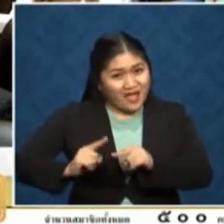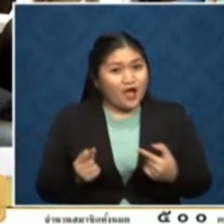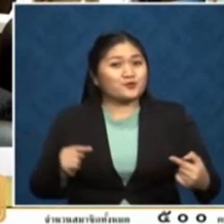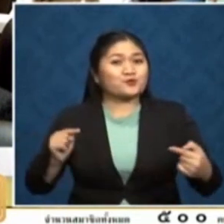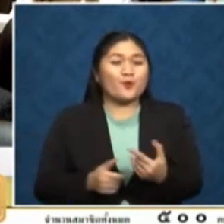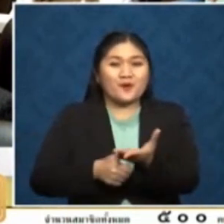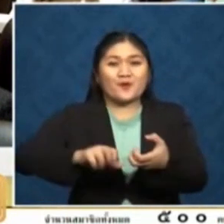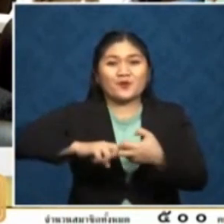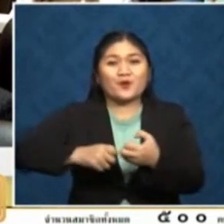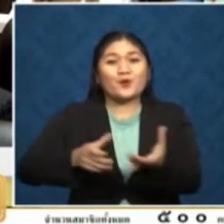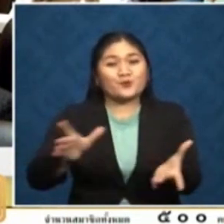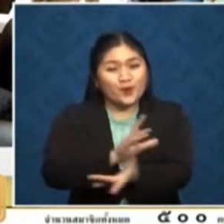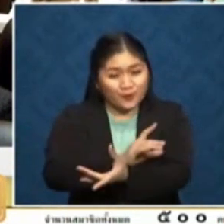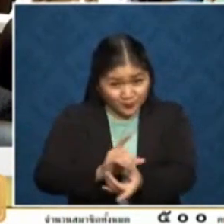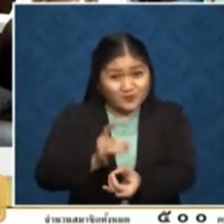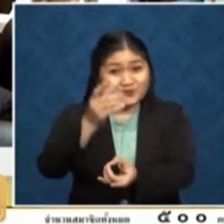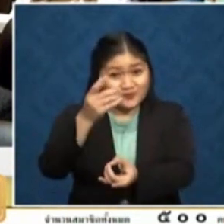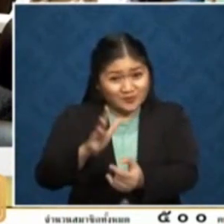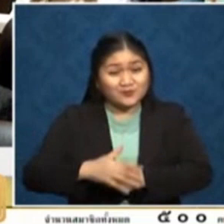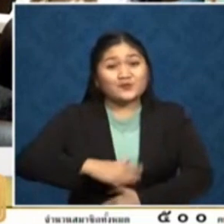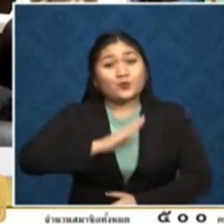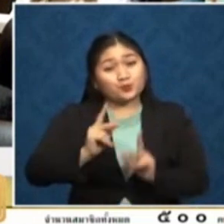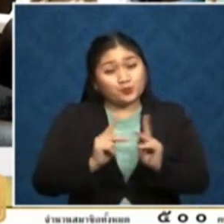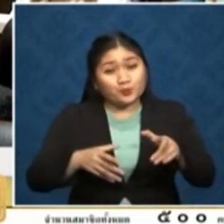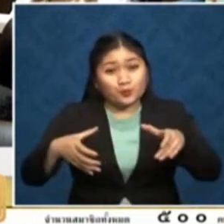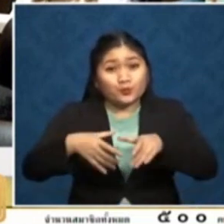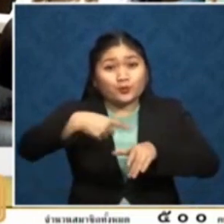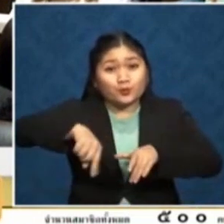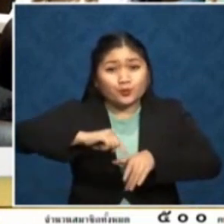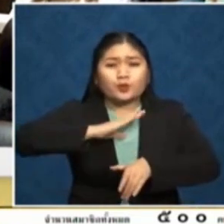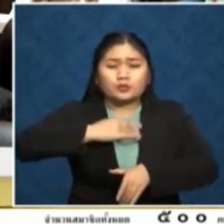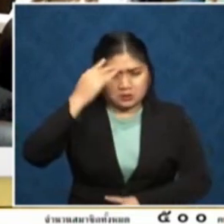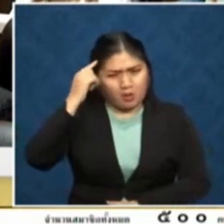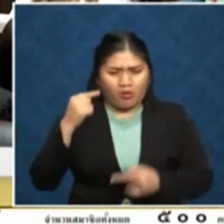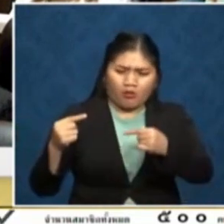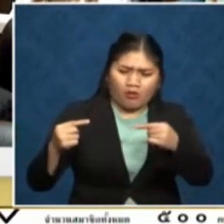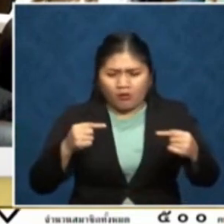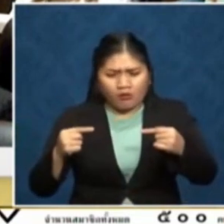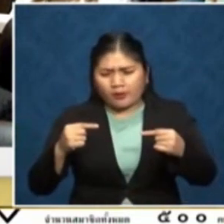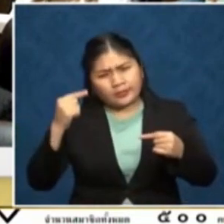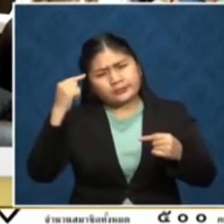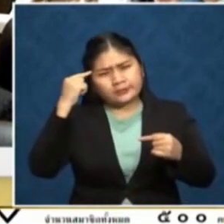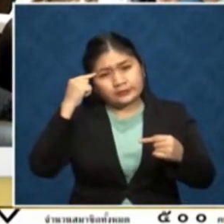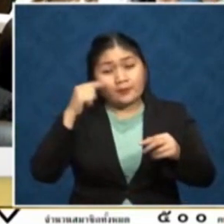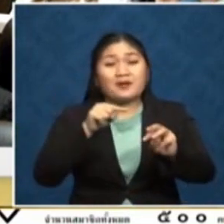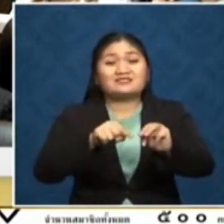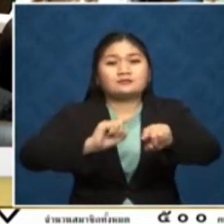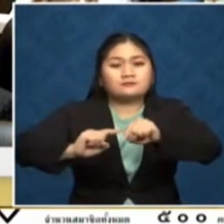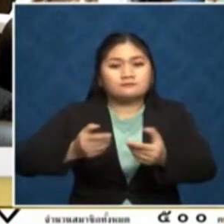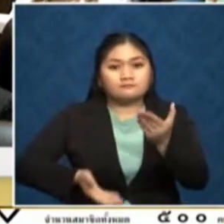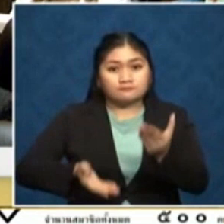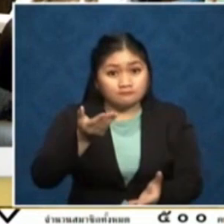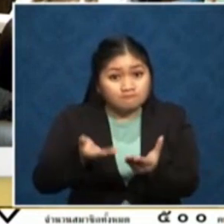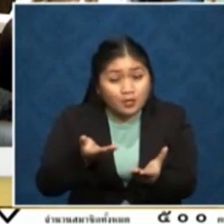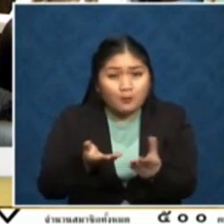ก็ยืนยันเหมือนเดิมว่าเรามีกระบวนการที่ออกแบบดีไซน์มาเพื่อการแก้ปัญหาของสังคมอยู่แล้วกรรมาธิการ